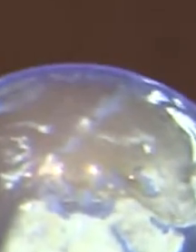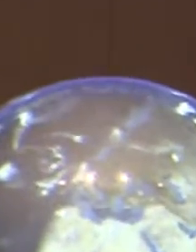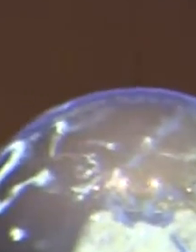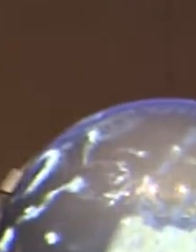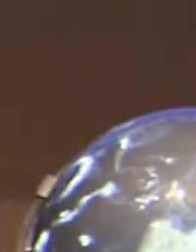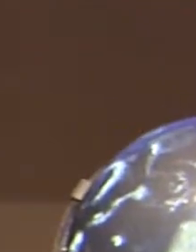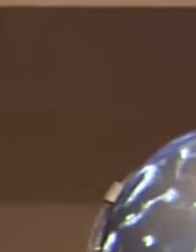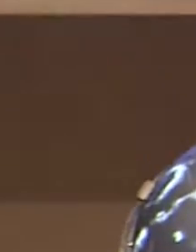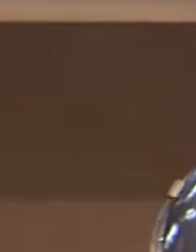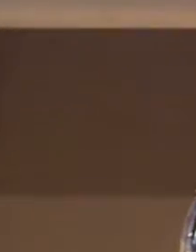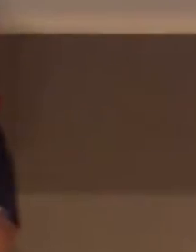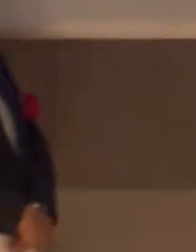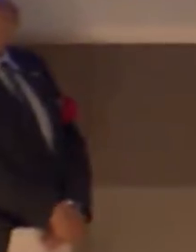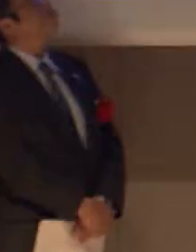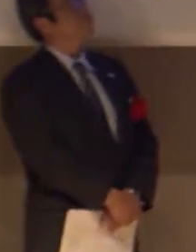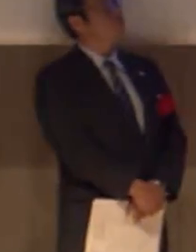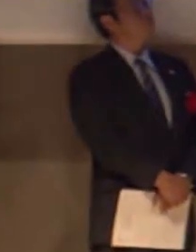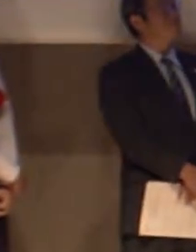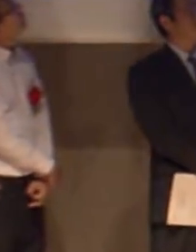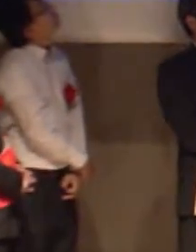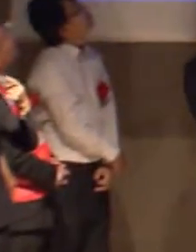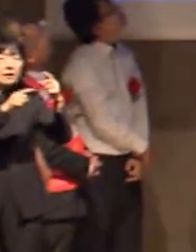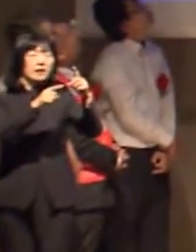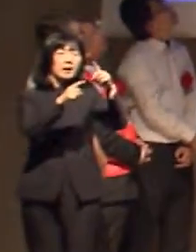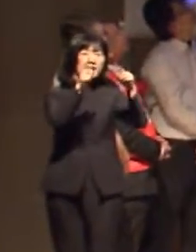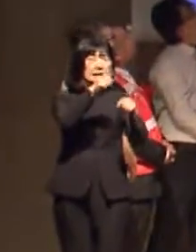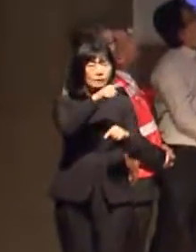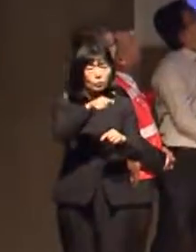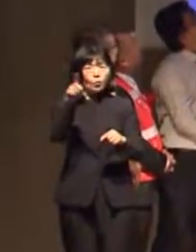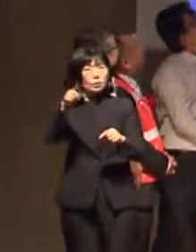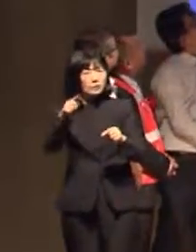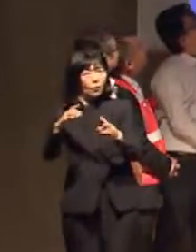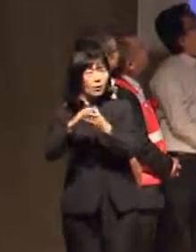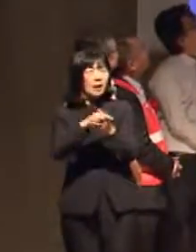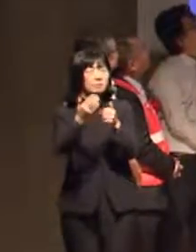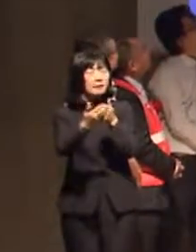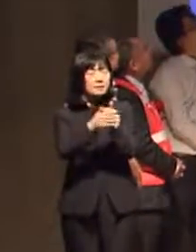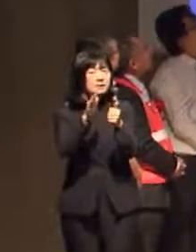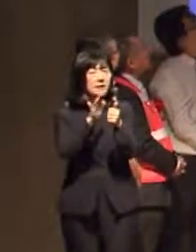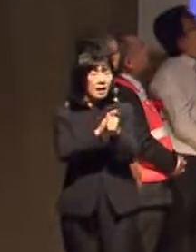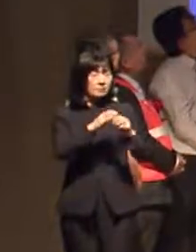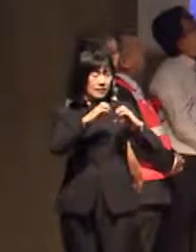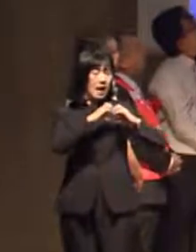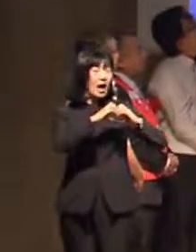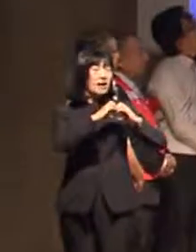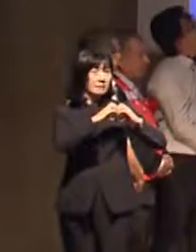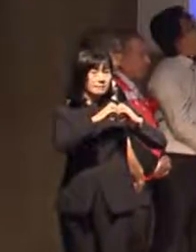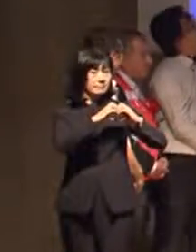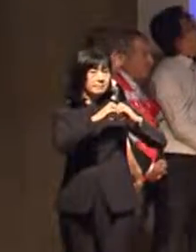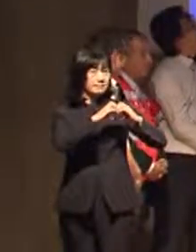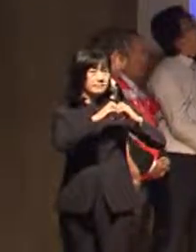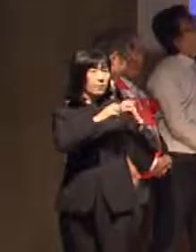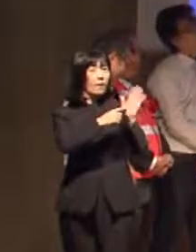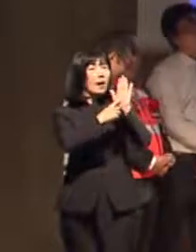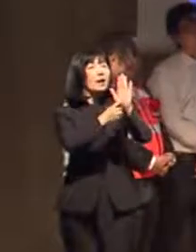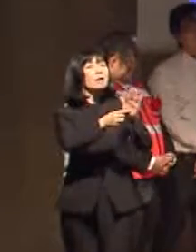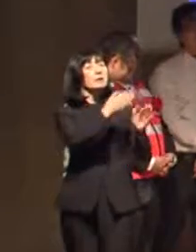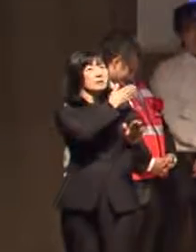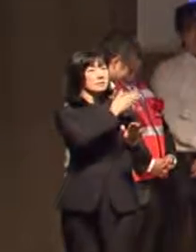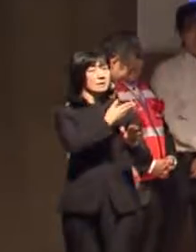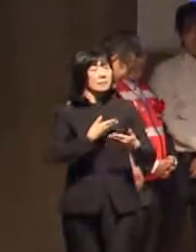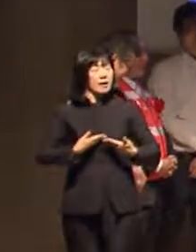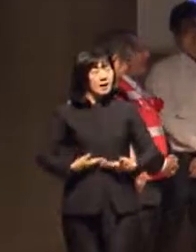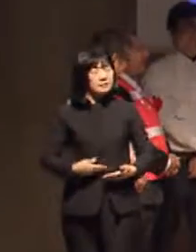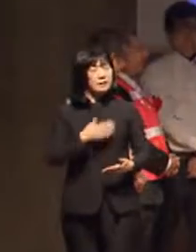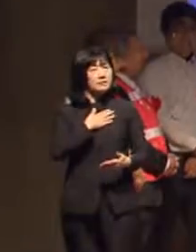かりでしょうか。人と人が助け合う愛、ハートによって成り立つことを示しています。安全で安